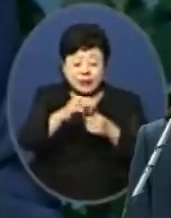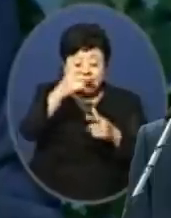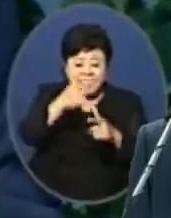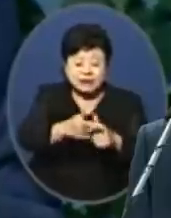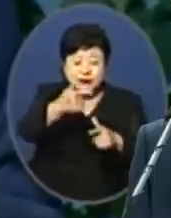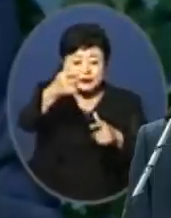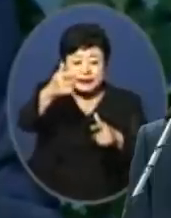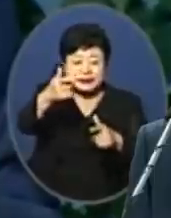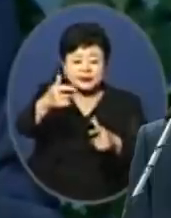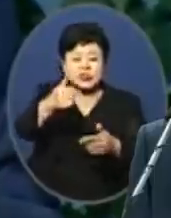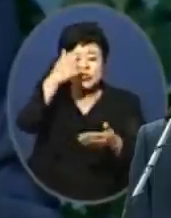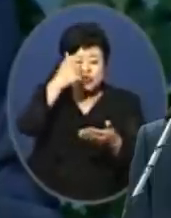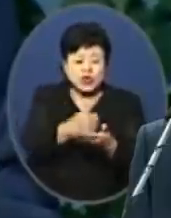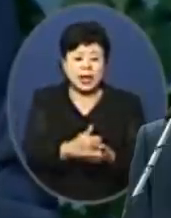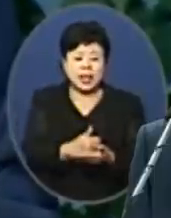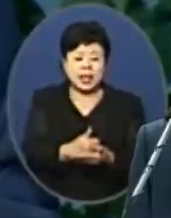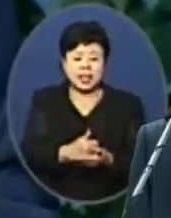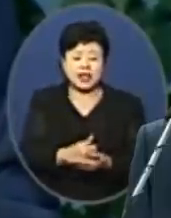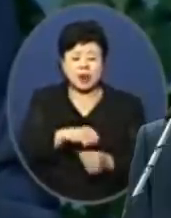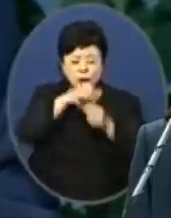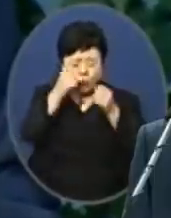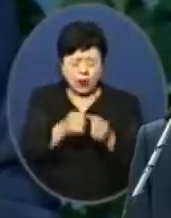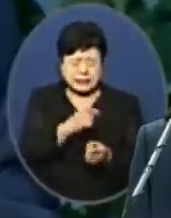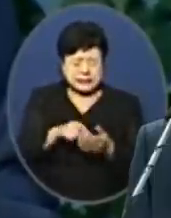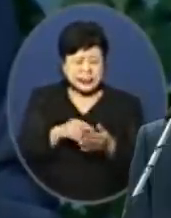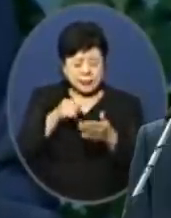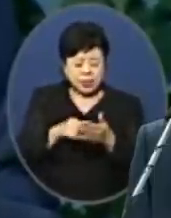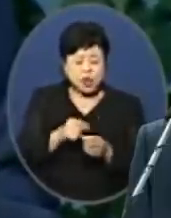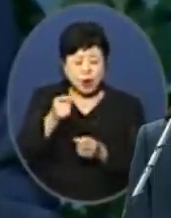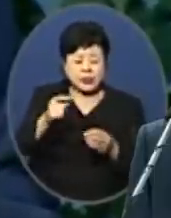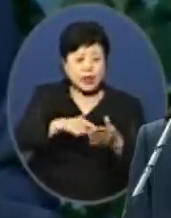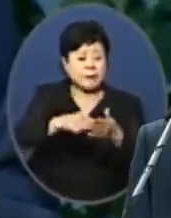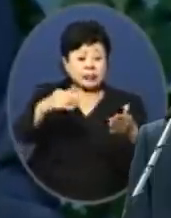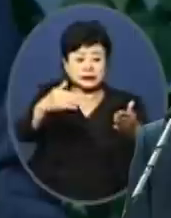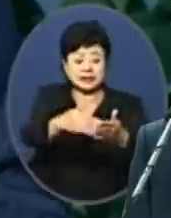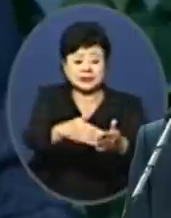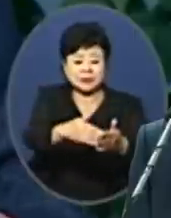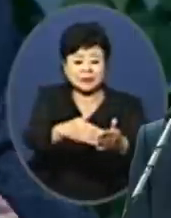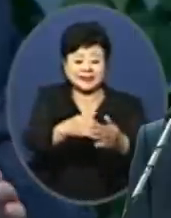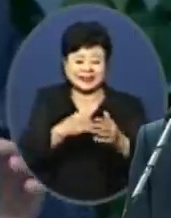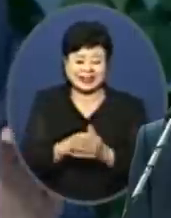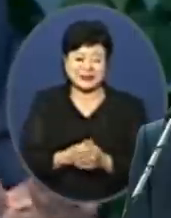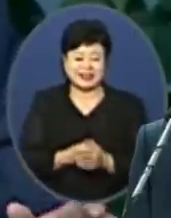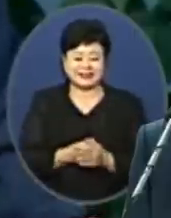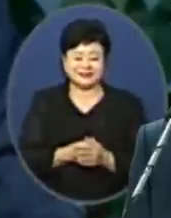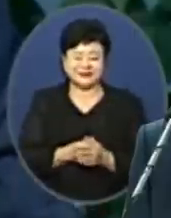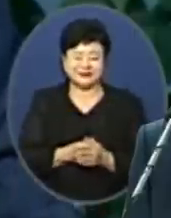예수님이 죄를 철저히 갚아버리고 영원히 갚아버렸기 때문에